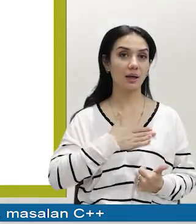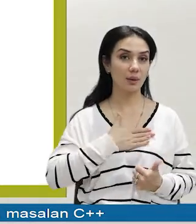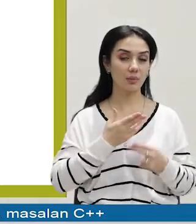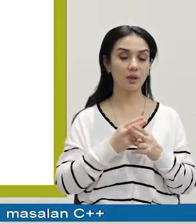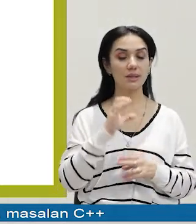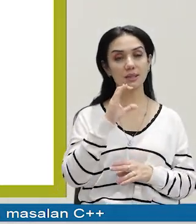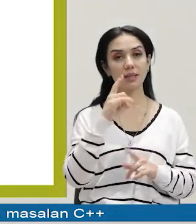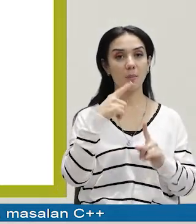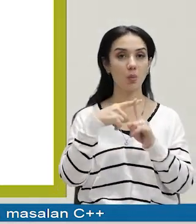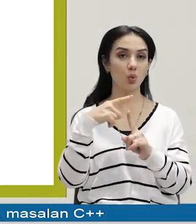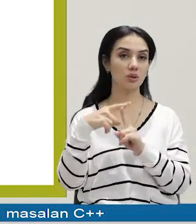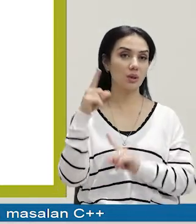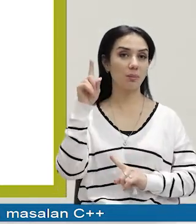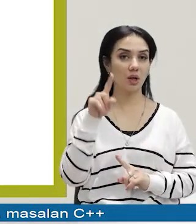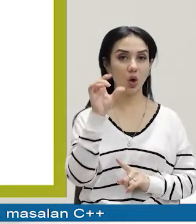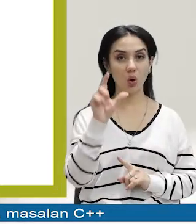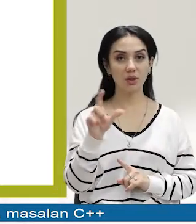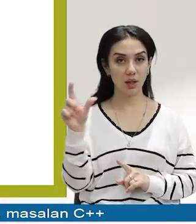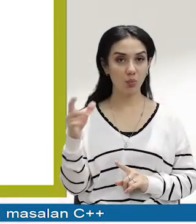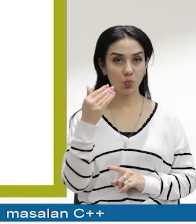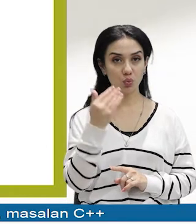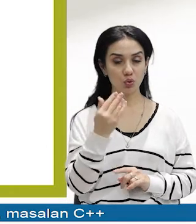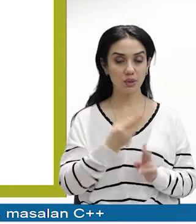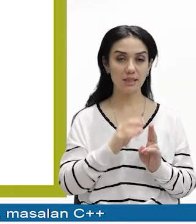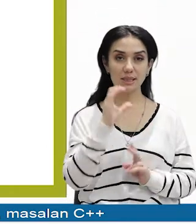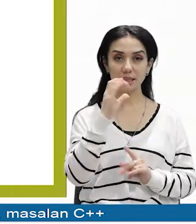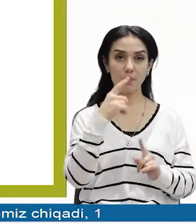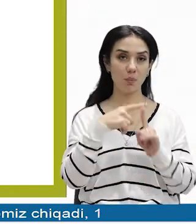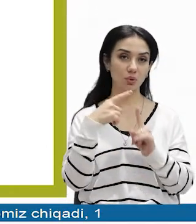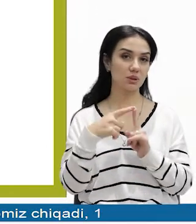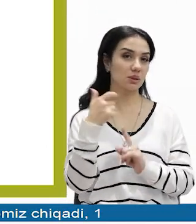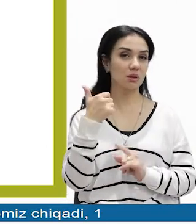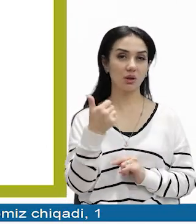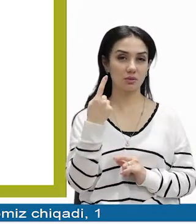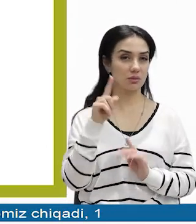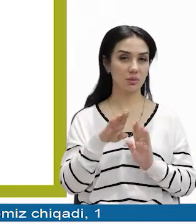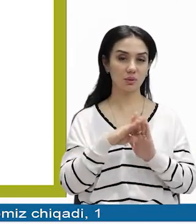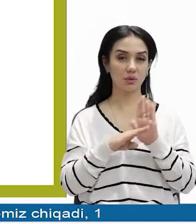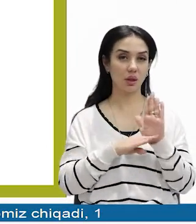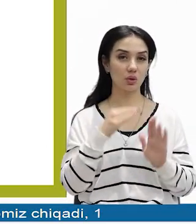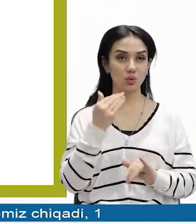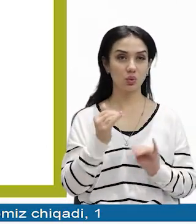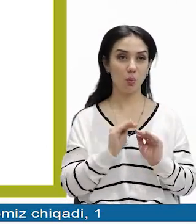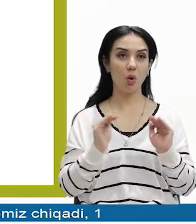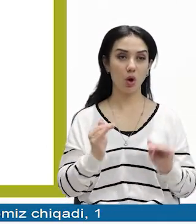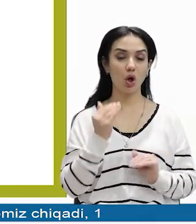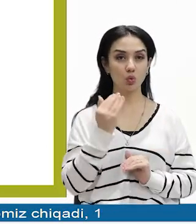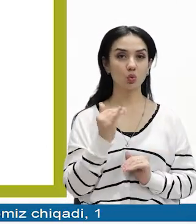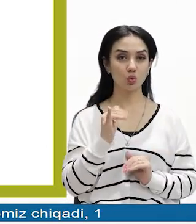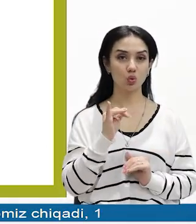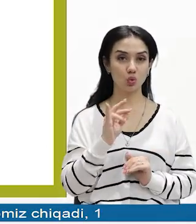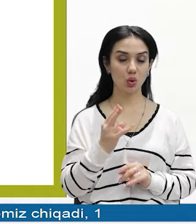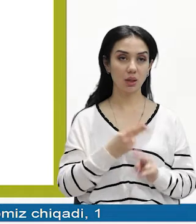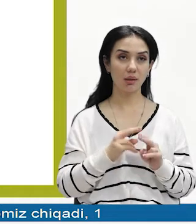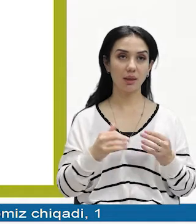C++ bilgan odam bo'lsa, C++ yaxshi, masalan, C++ dasturlashini yaxshi bilgan bolalar uchun